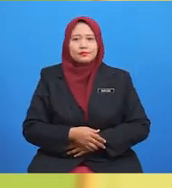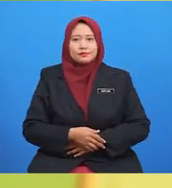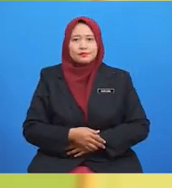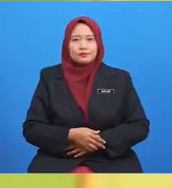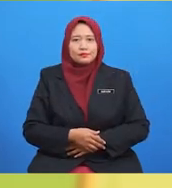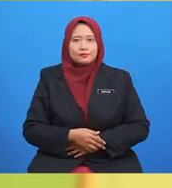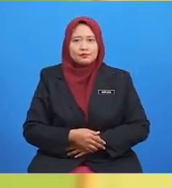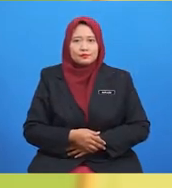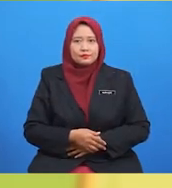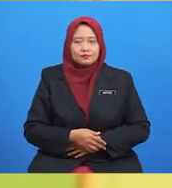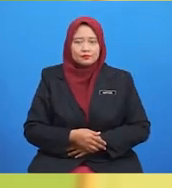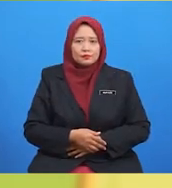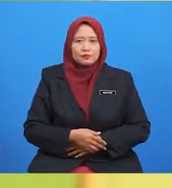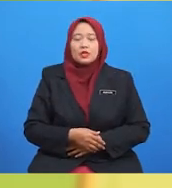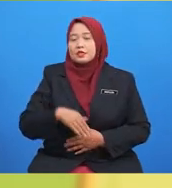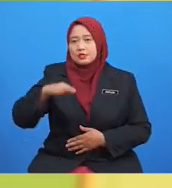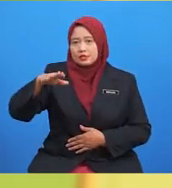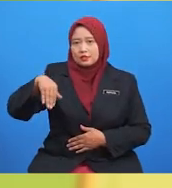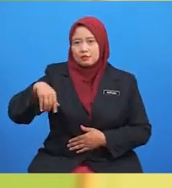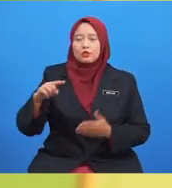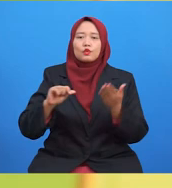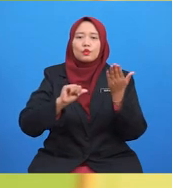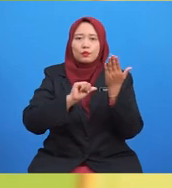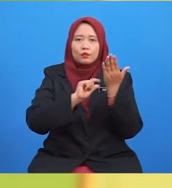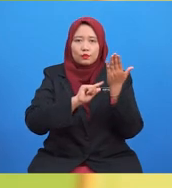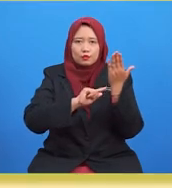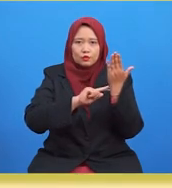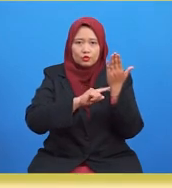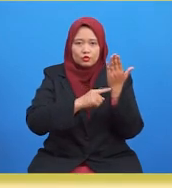Sebelum saya mulakan pembelajaran hari ini,